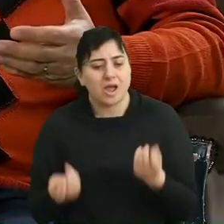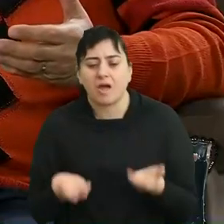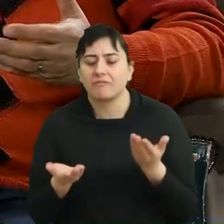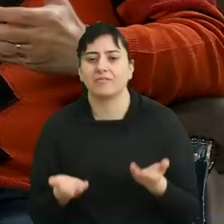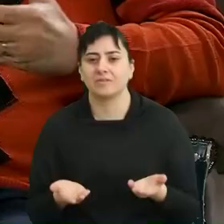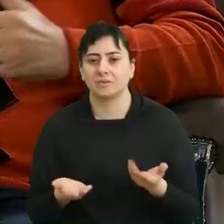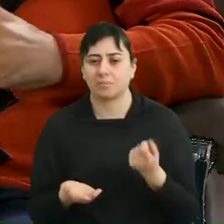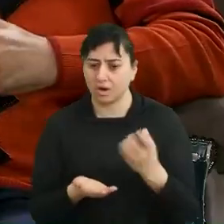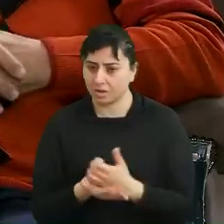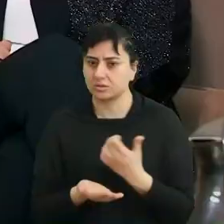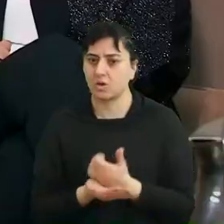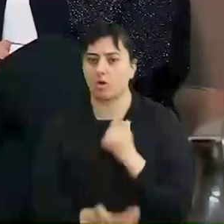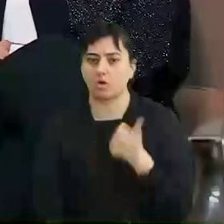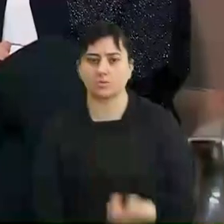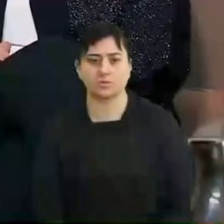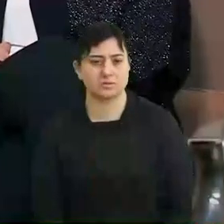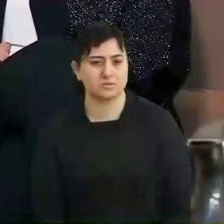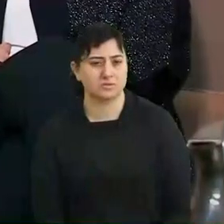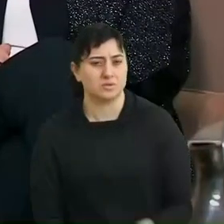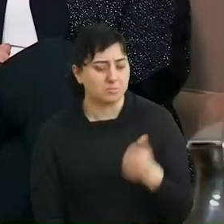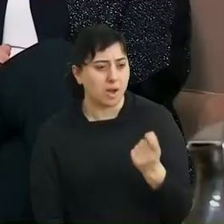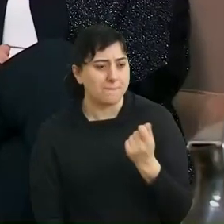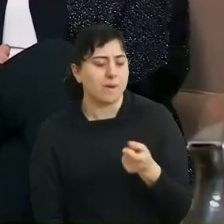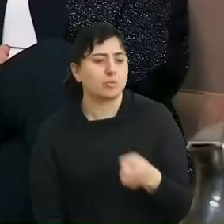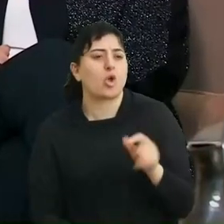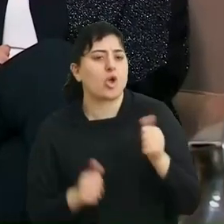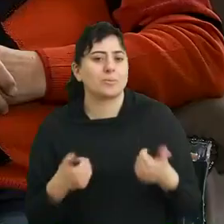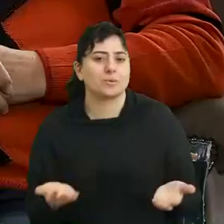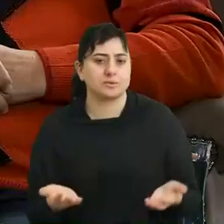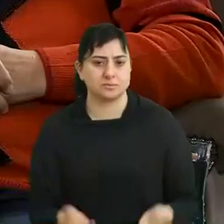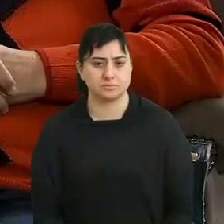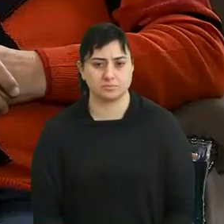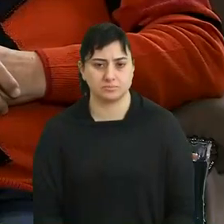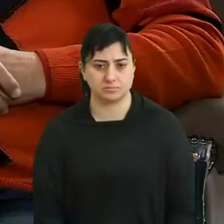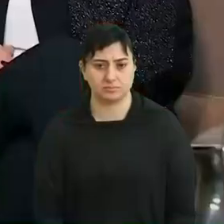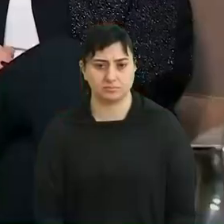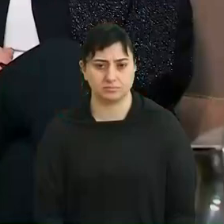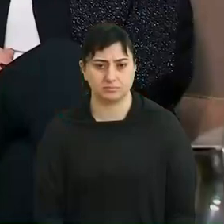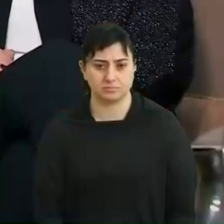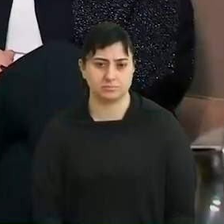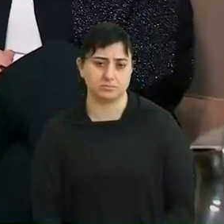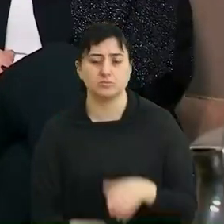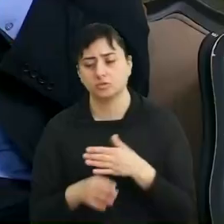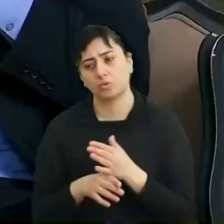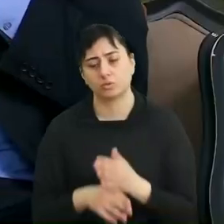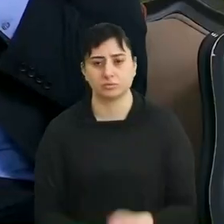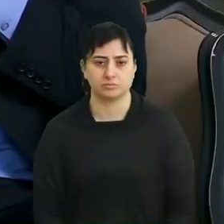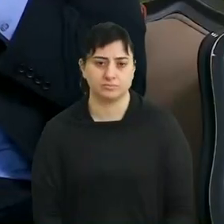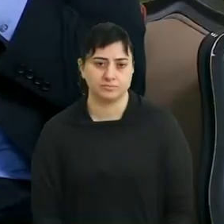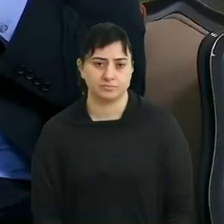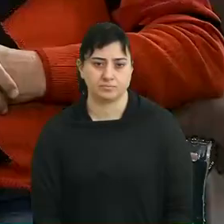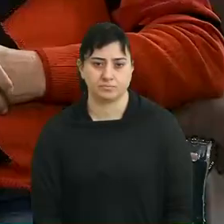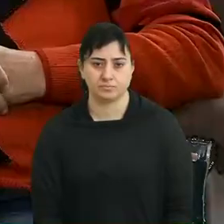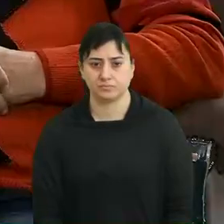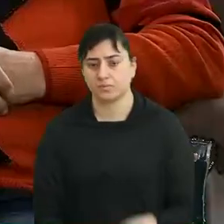ki. Para kazanacak çocuk. Ya şimdi her şey de para demek değil yani Mahmut Bey. Çok güzel söyledin Kemal'im. Ama